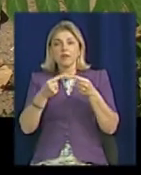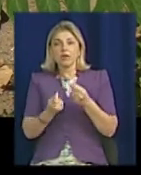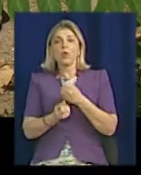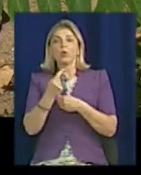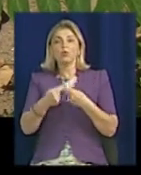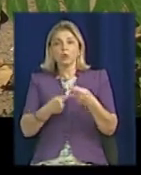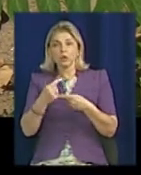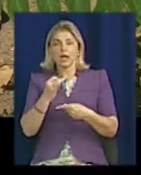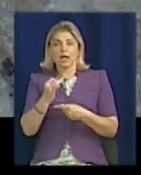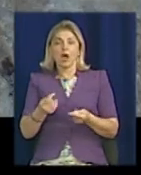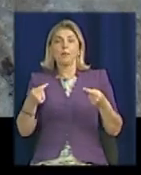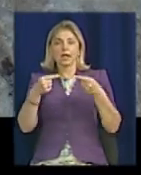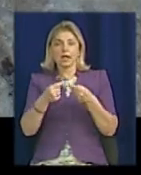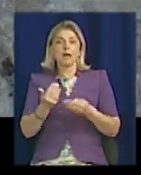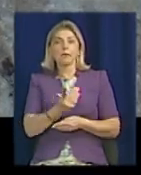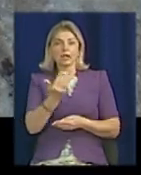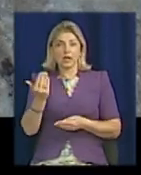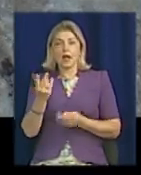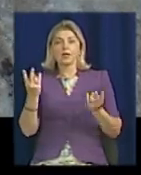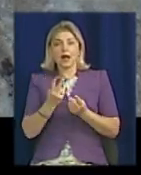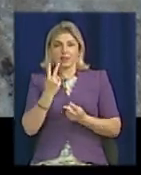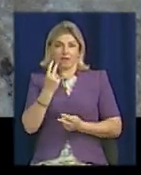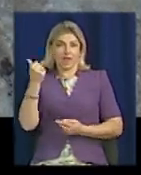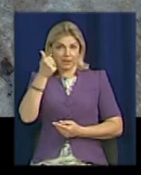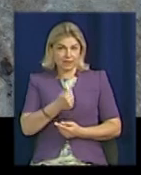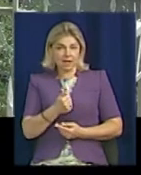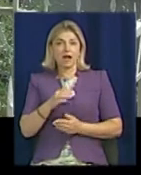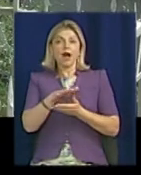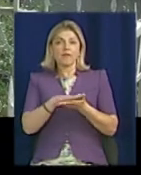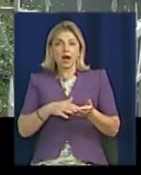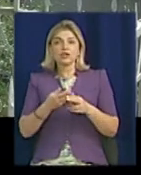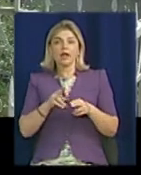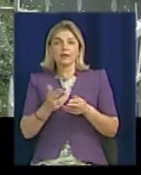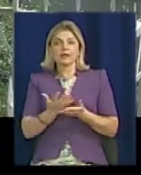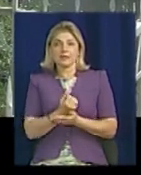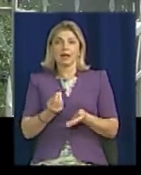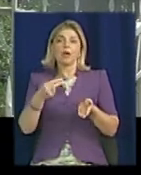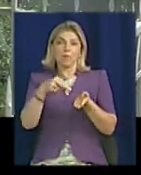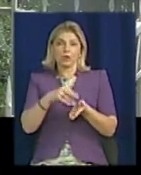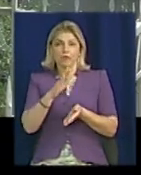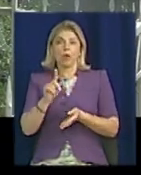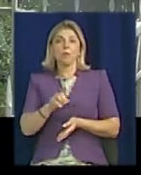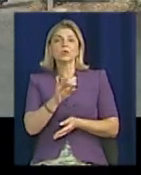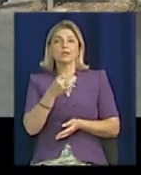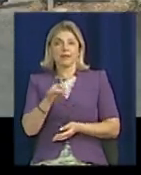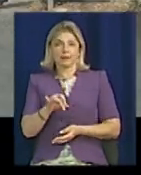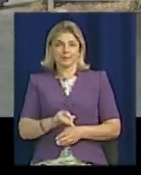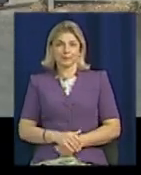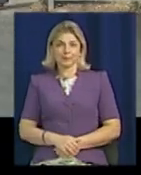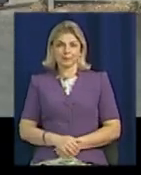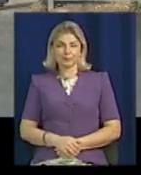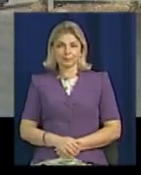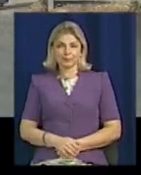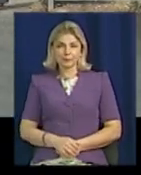визначатимуть приналежність. На це знадобиться 2 тижні. В подальшому ці знахідки можуть зайняти місце в експозиції краєзнавчого музею.